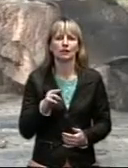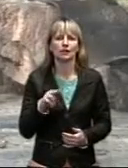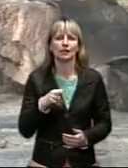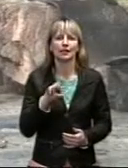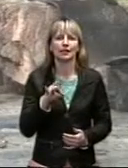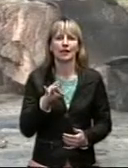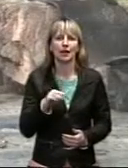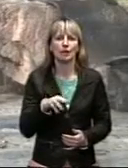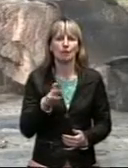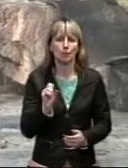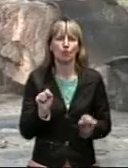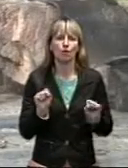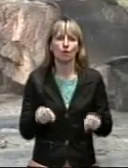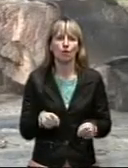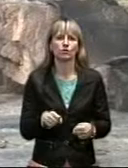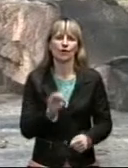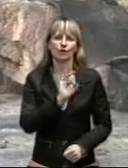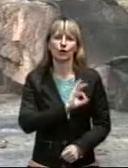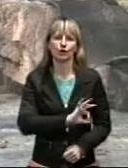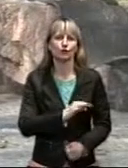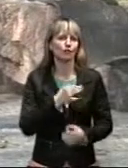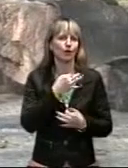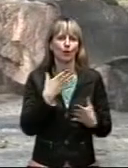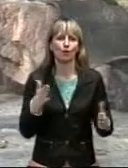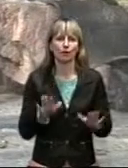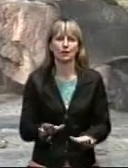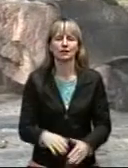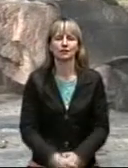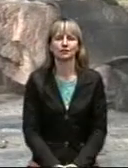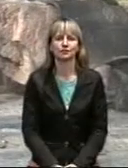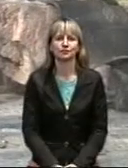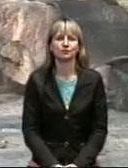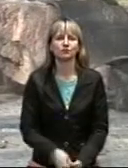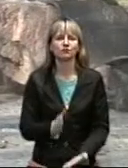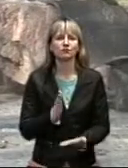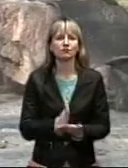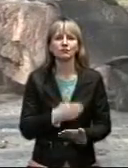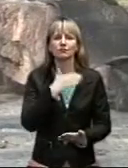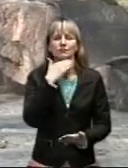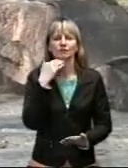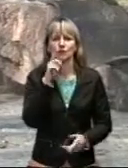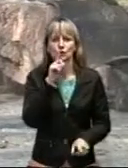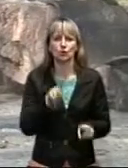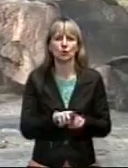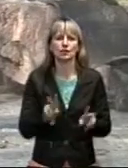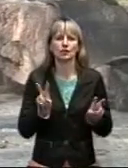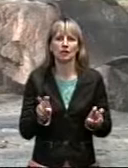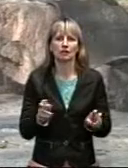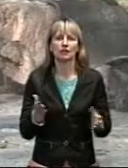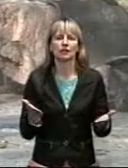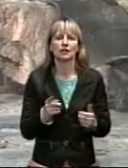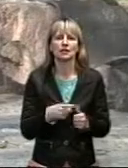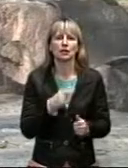дримбочка, можна використовувати будь-де. Ми маємо дуже багато схожих назв, як